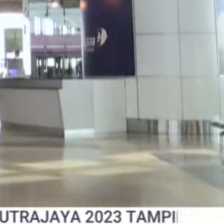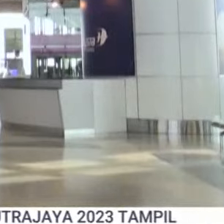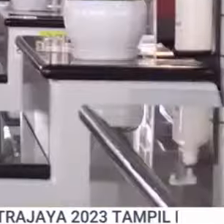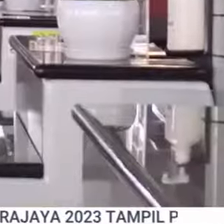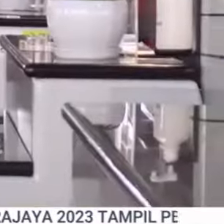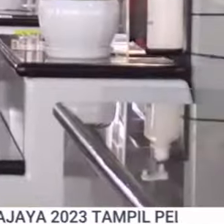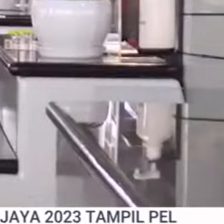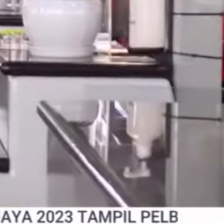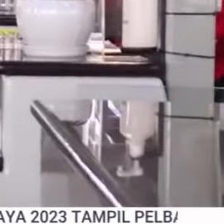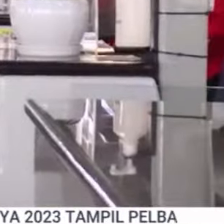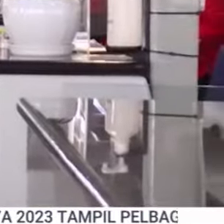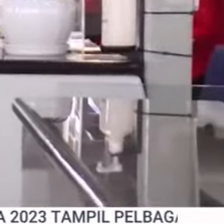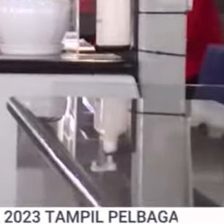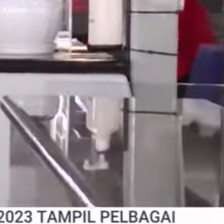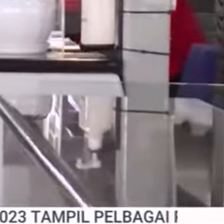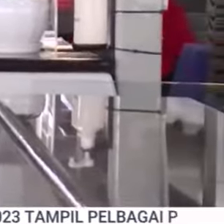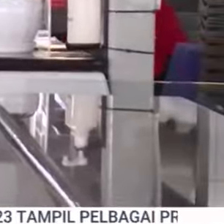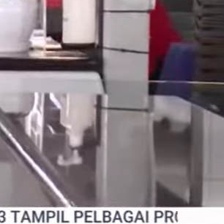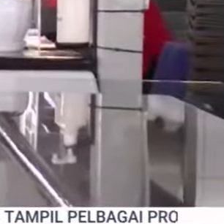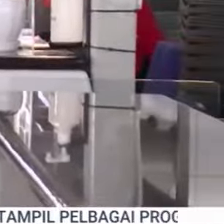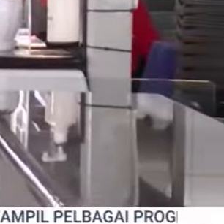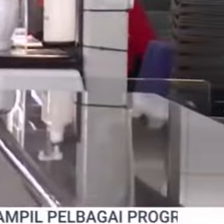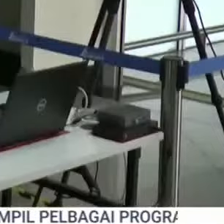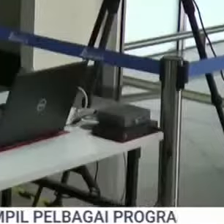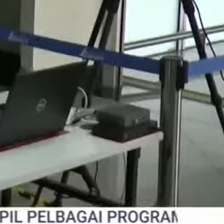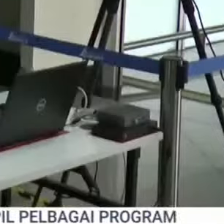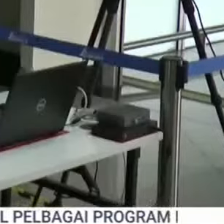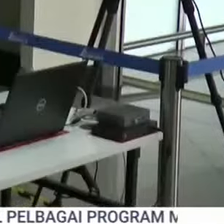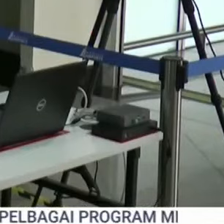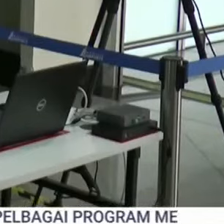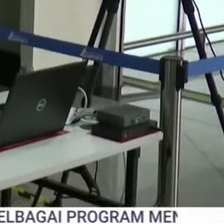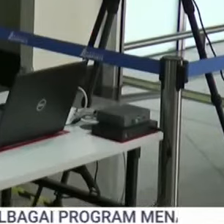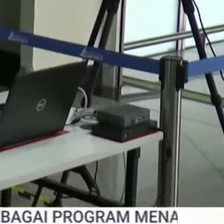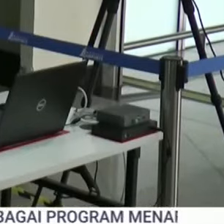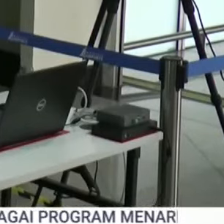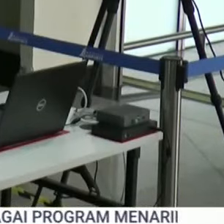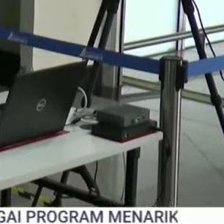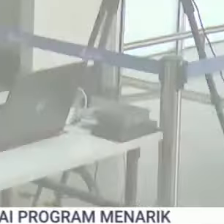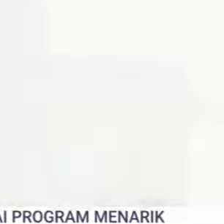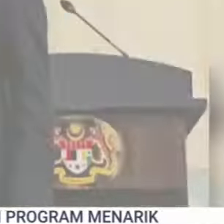pengecualian visa 30 hari untuk rakyat China dan India mulai 1